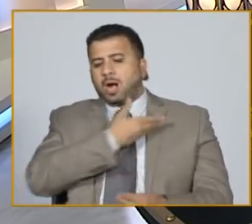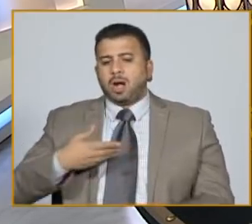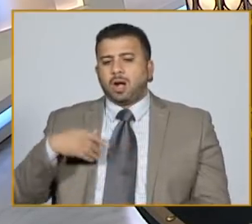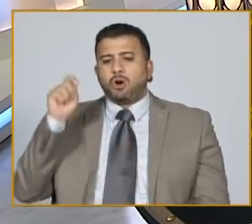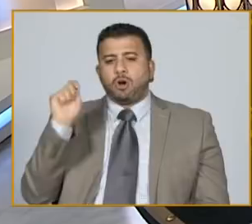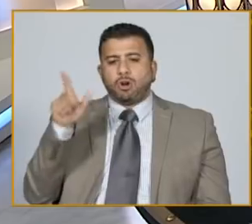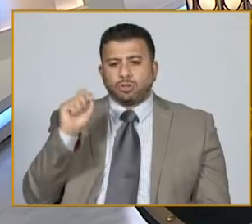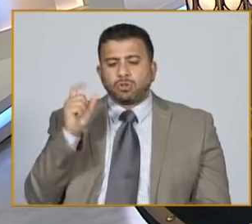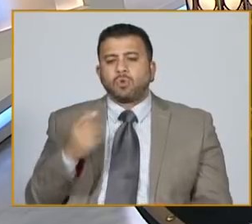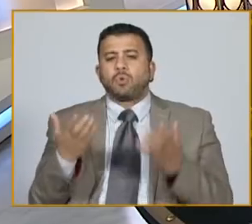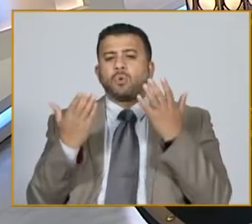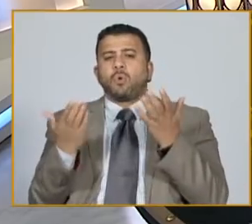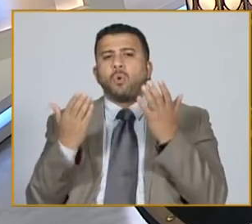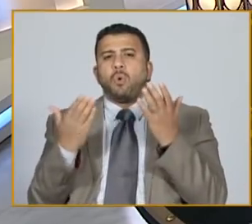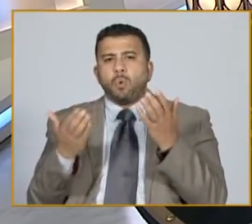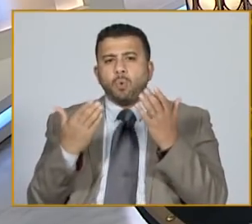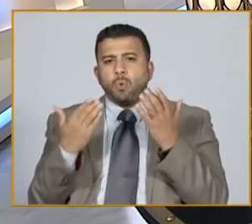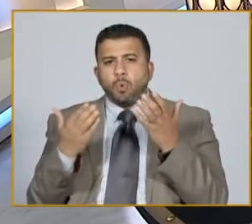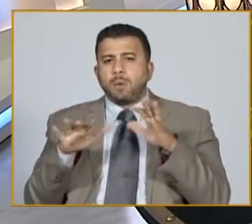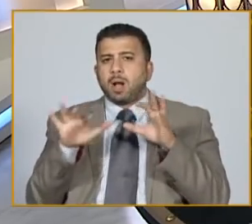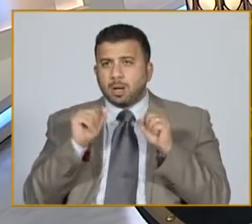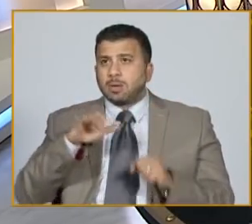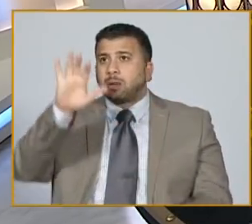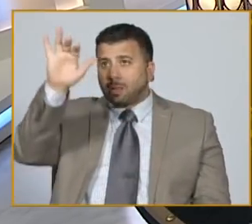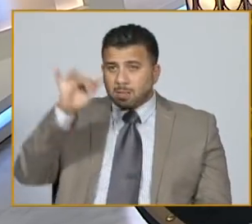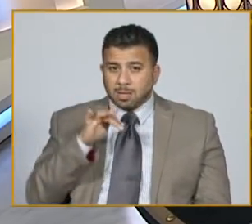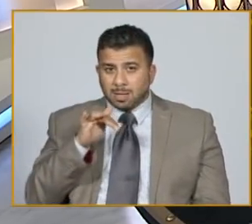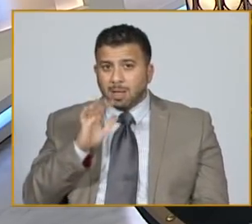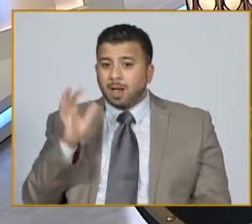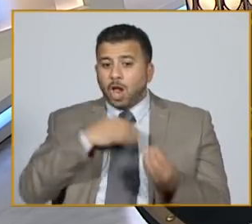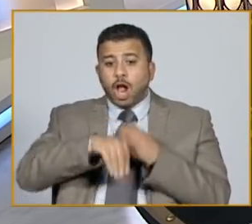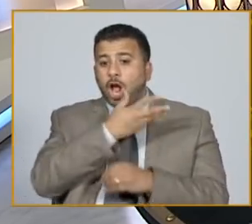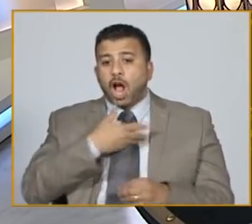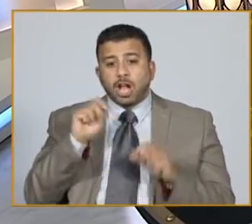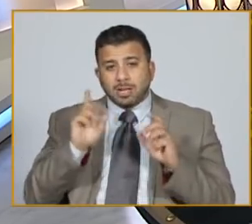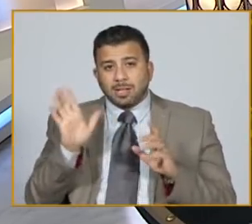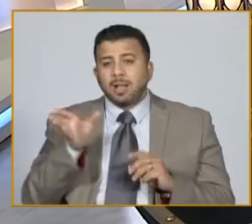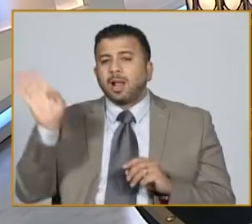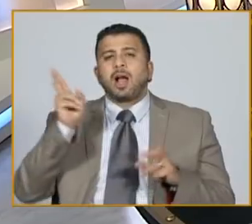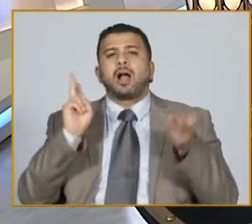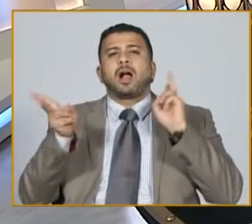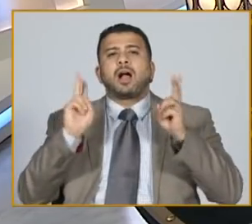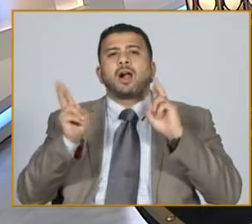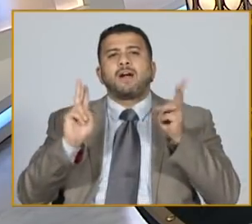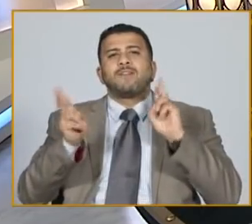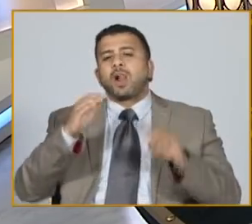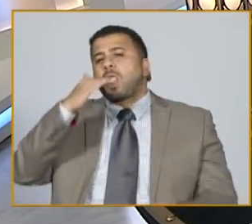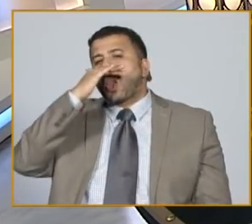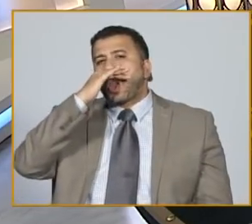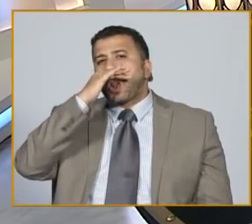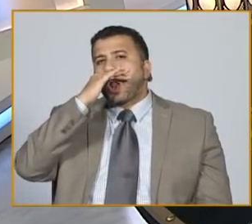العرس ويرقصون ويسمعون الأغاني؟ السؤال الأول. نعم. والسؤال